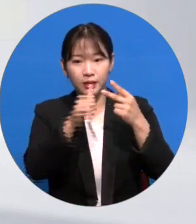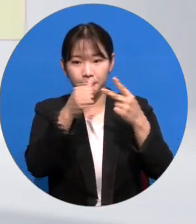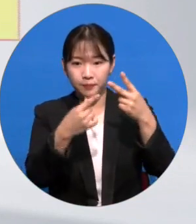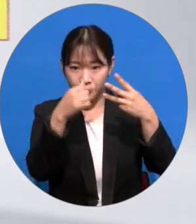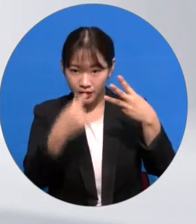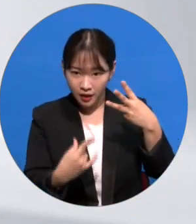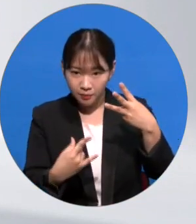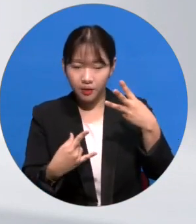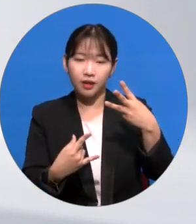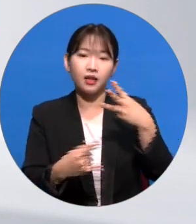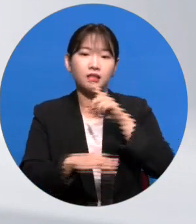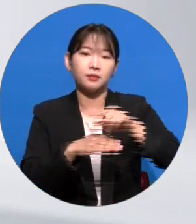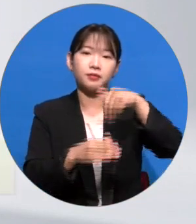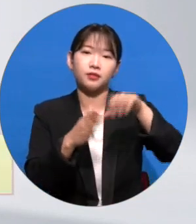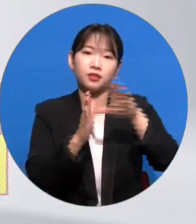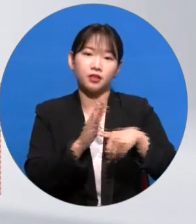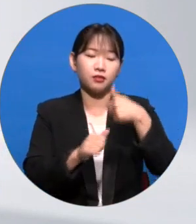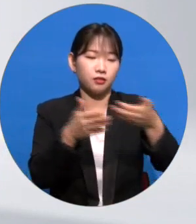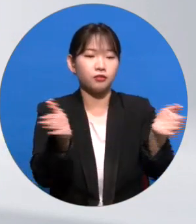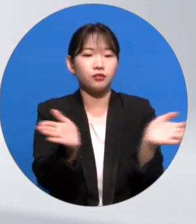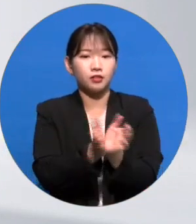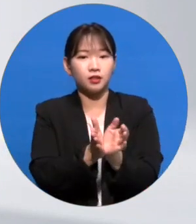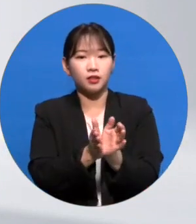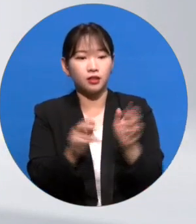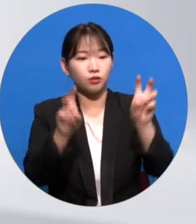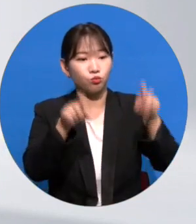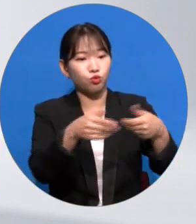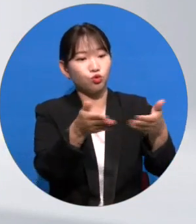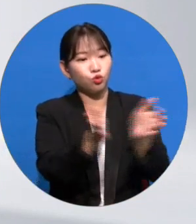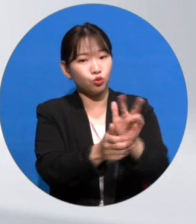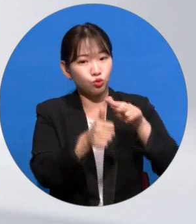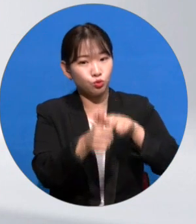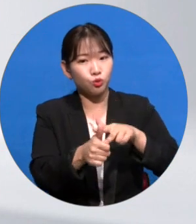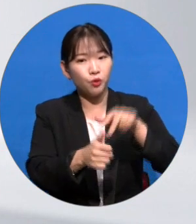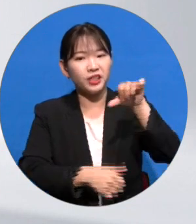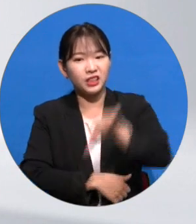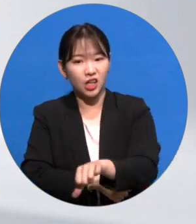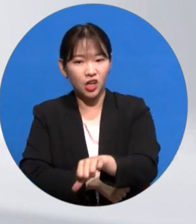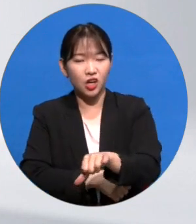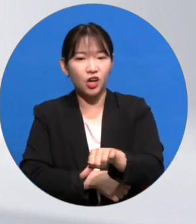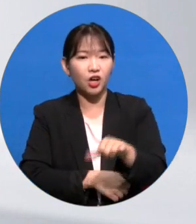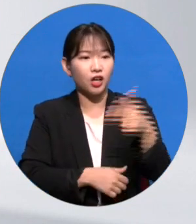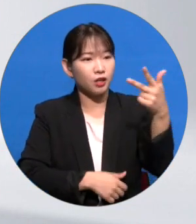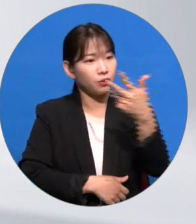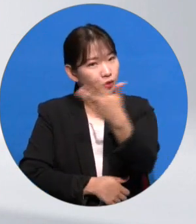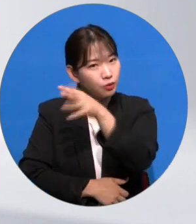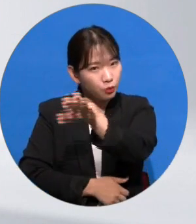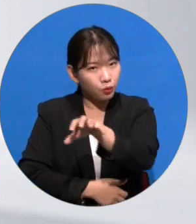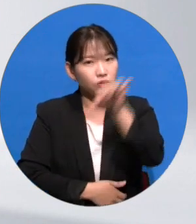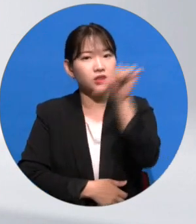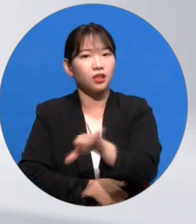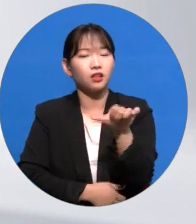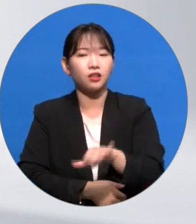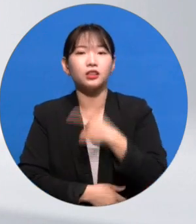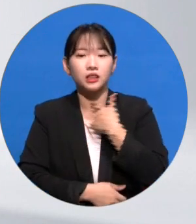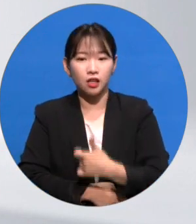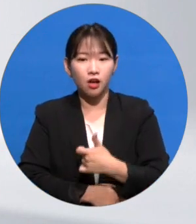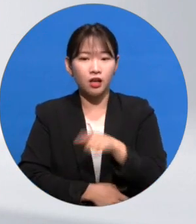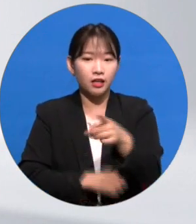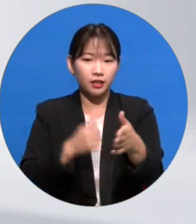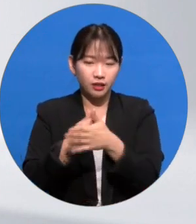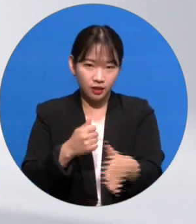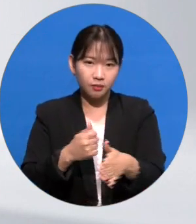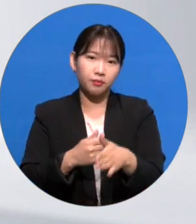차례 지방선거에서 민주당은 무소속 후보 등에게 밀려 7~8곳에서 패배했고 이